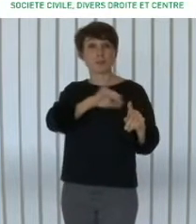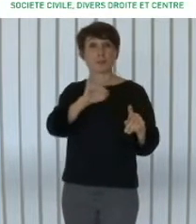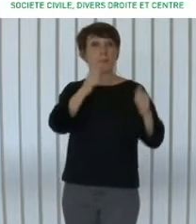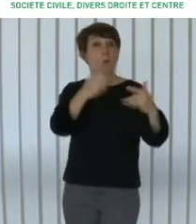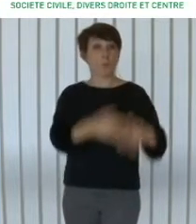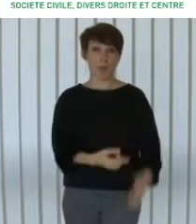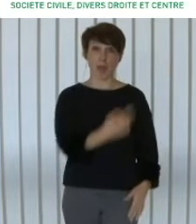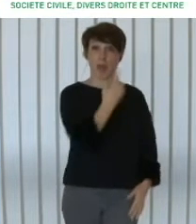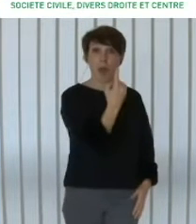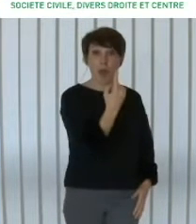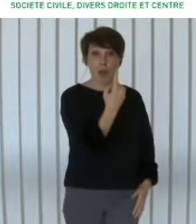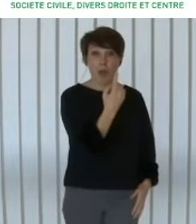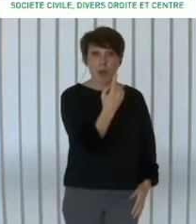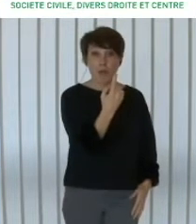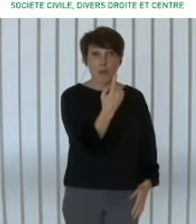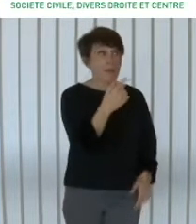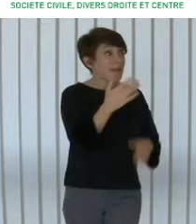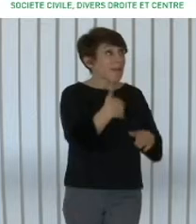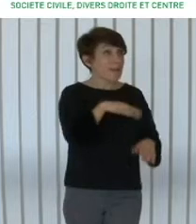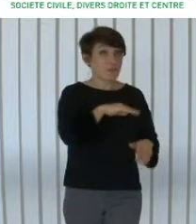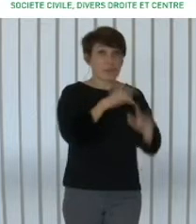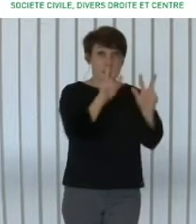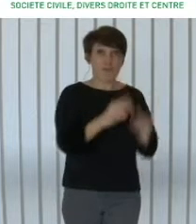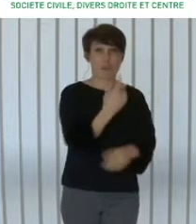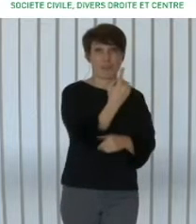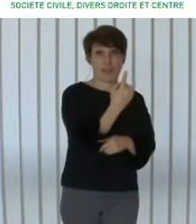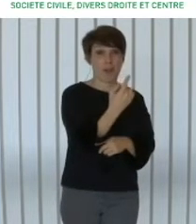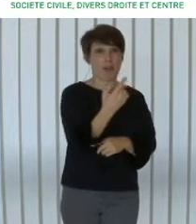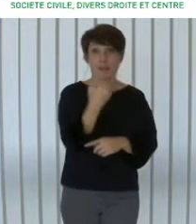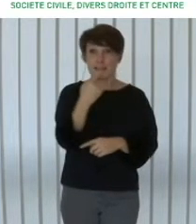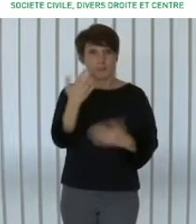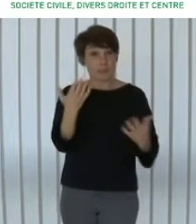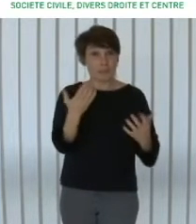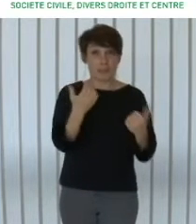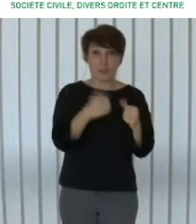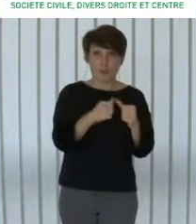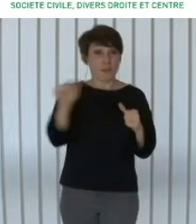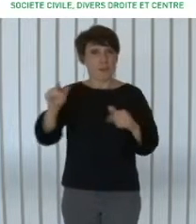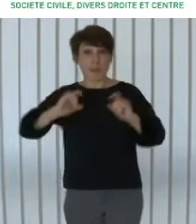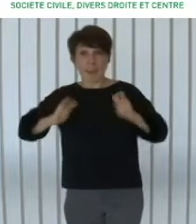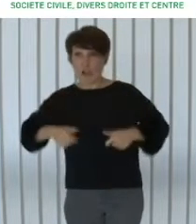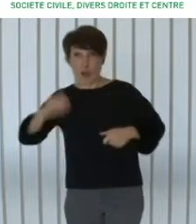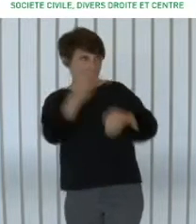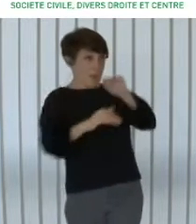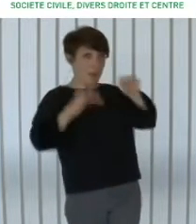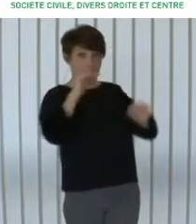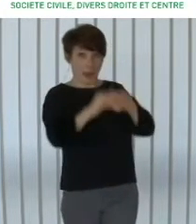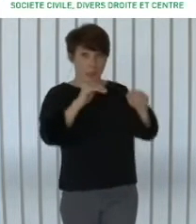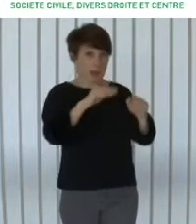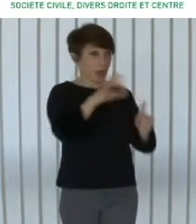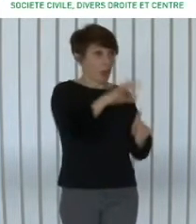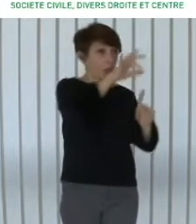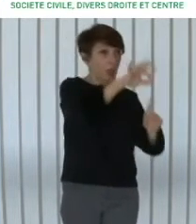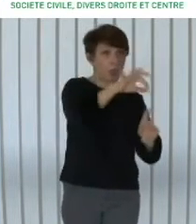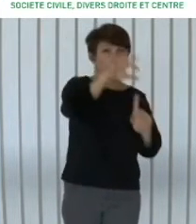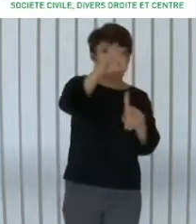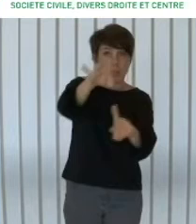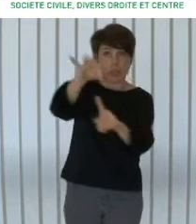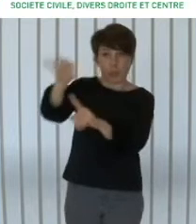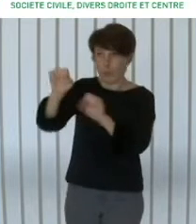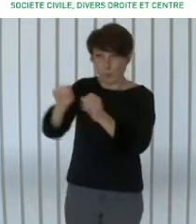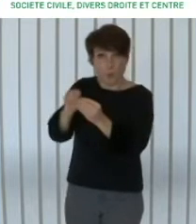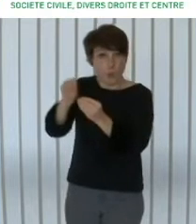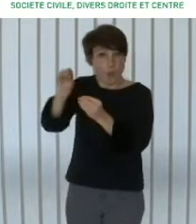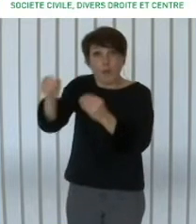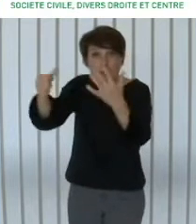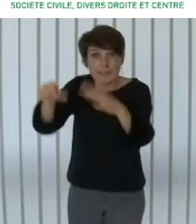directeur explique que pour un problème majeur dans son école, l'agent a mis 6 mois à venir et qu'une autre demande de